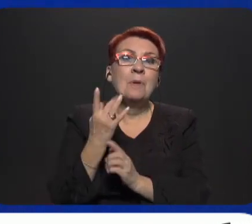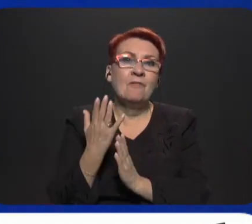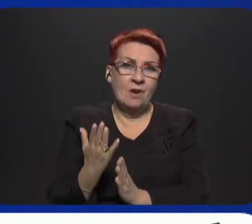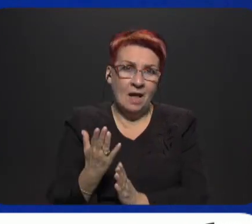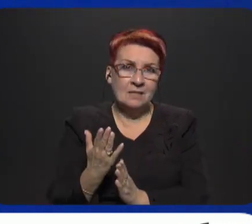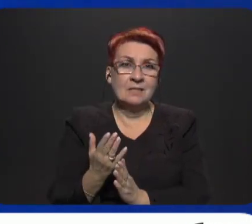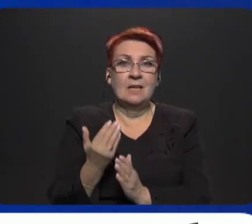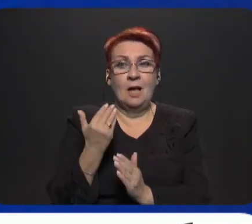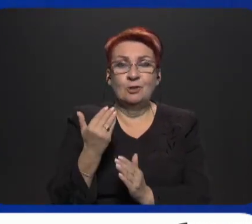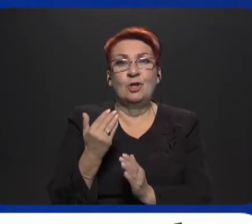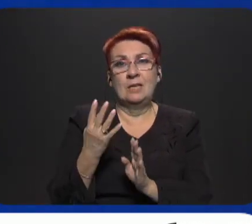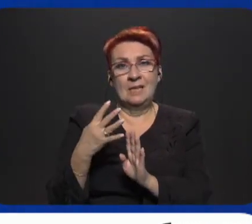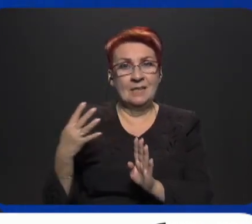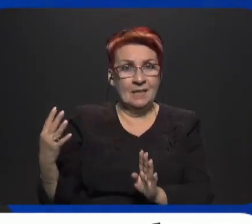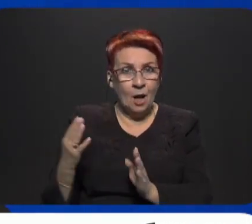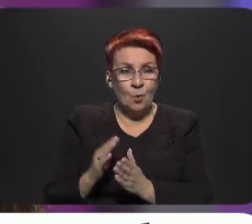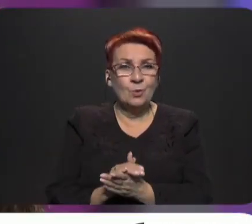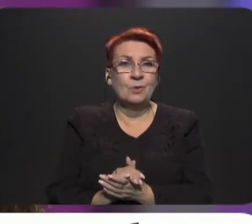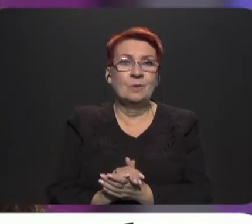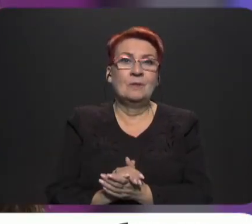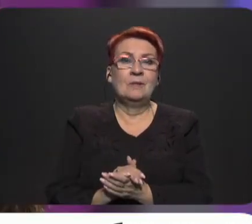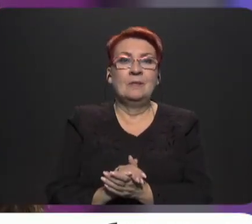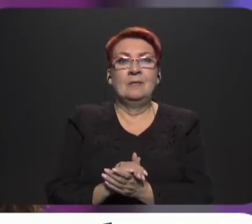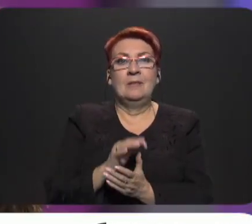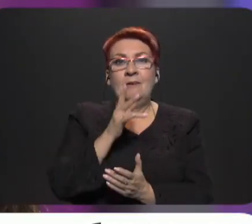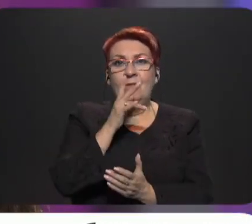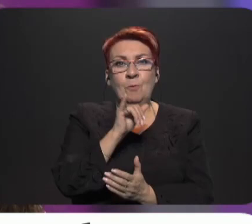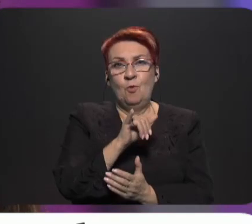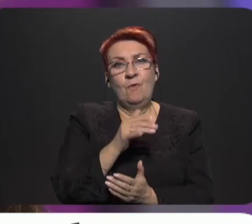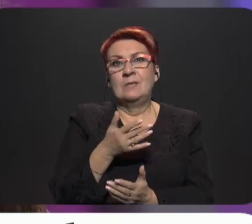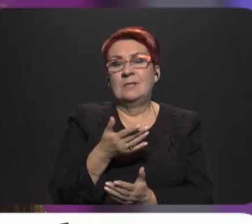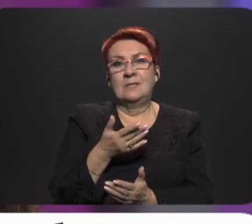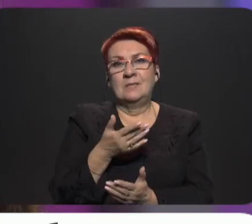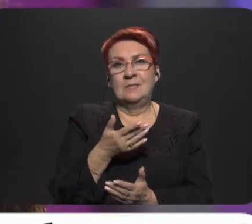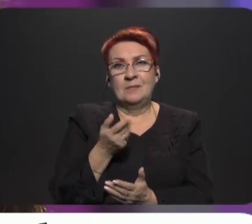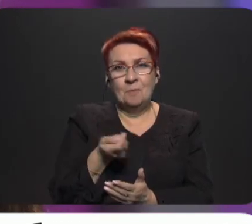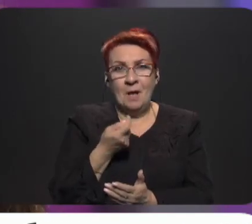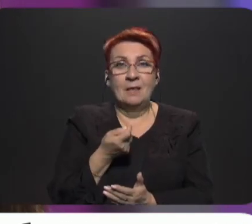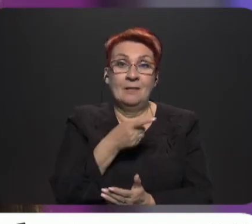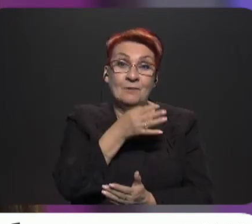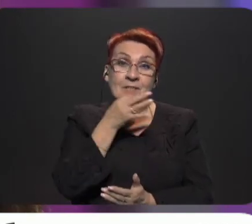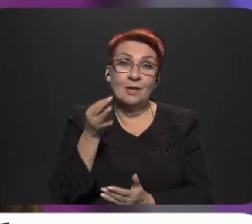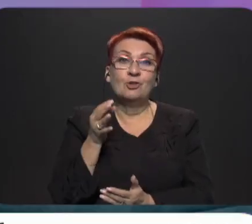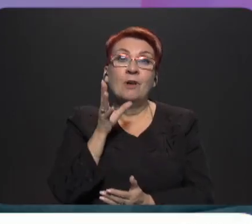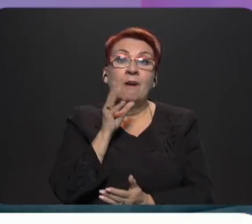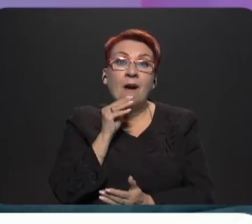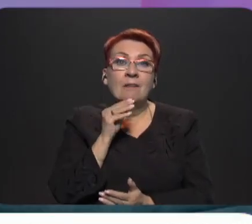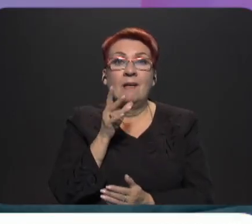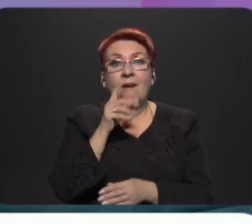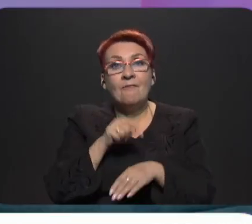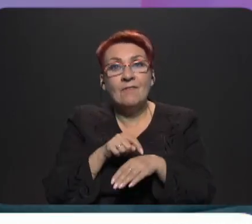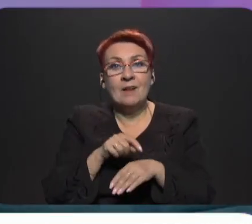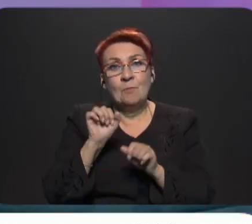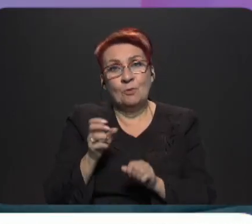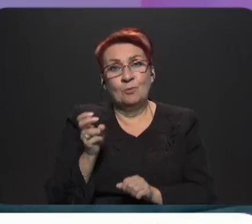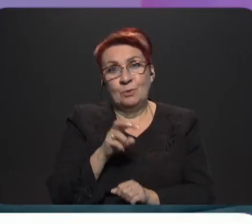но сейчас я понимаю, что и времени у вас нет столько. Вы мне время назначите, чтобы мы спокойно